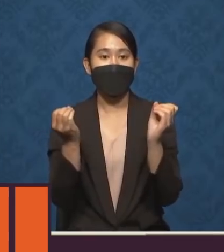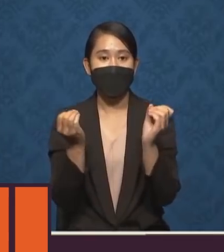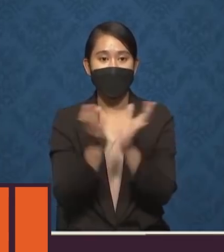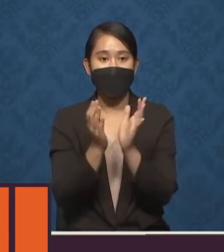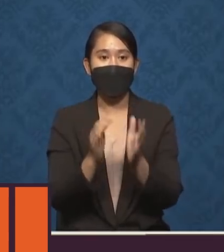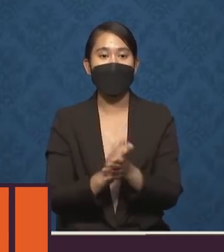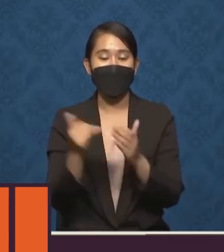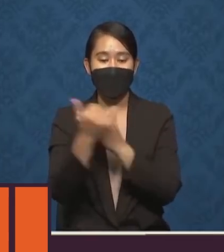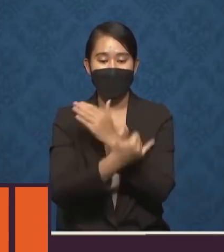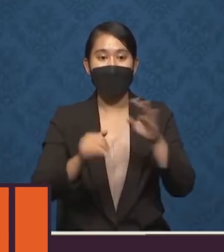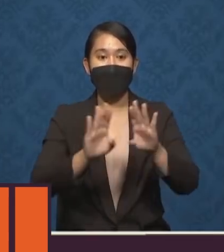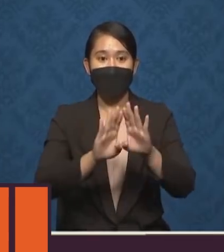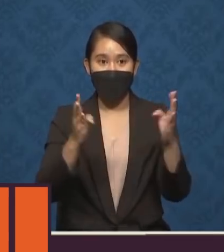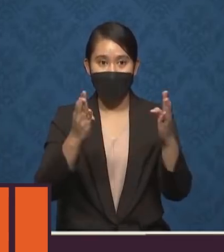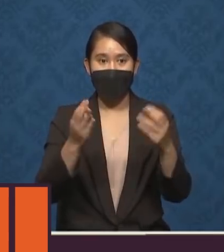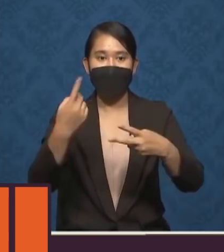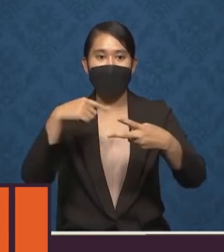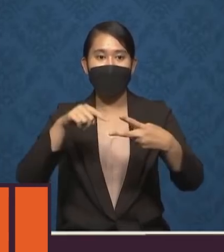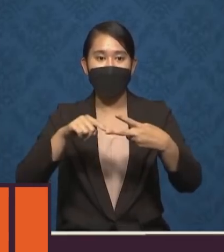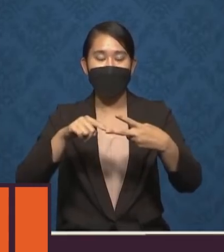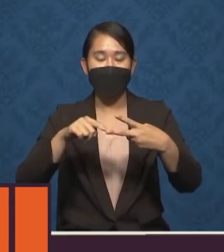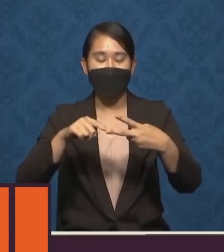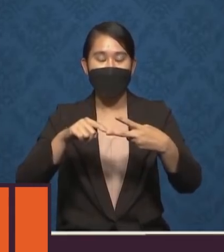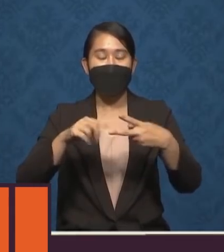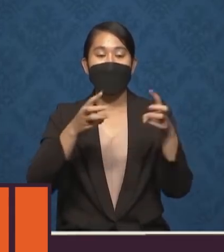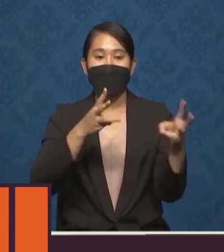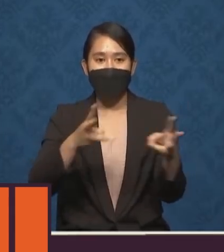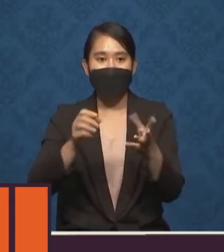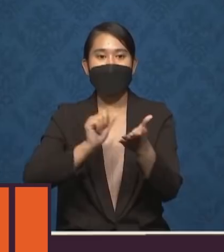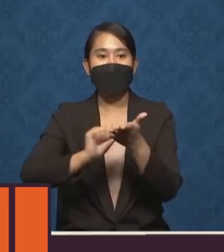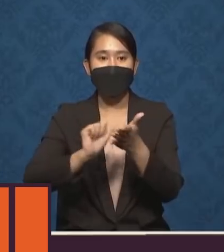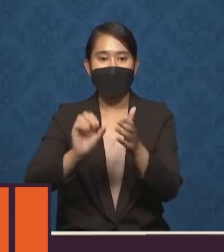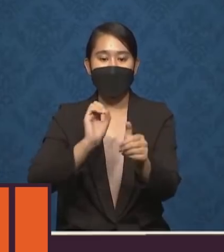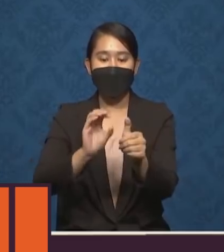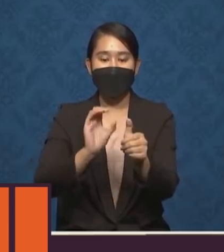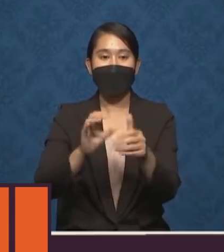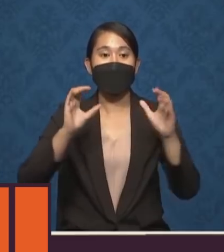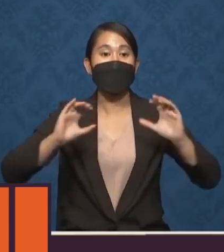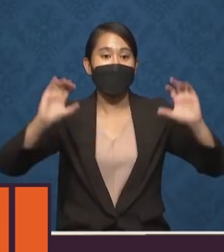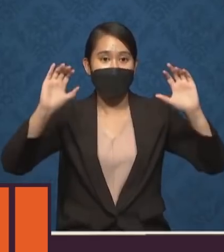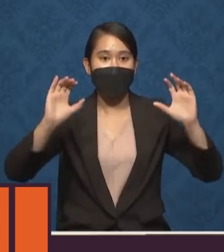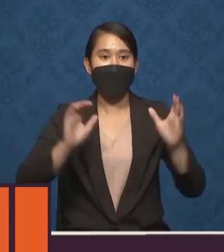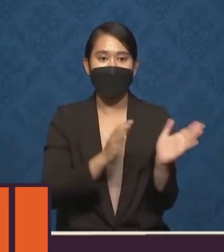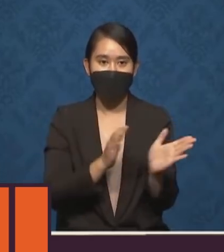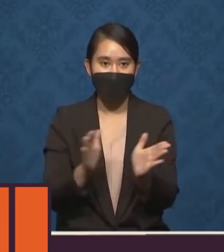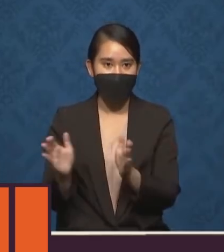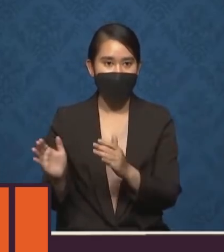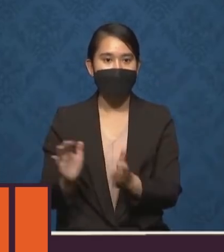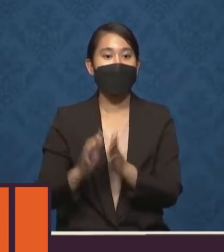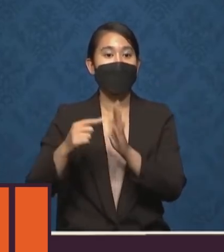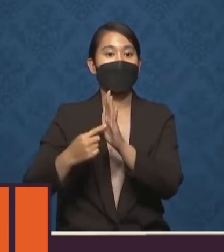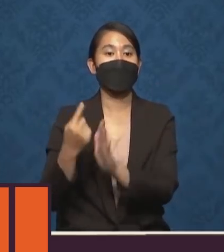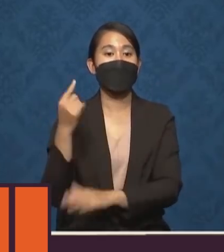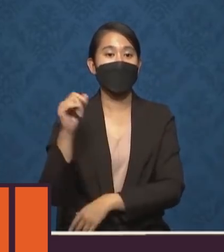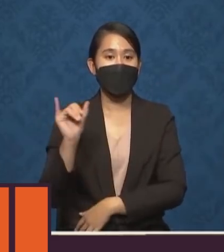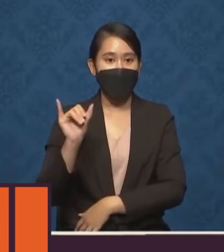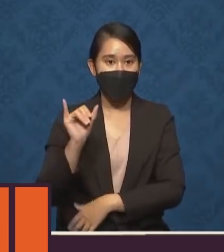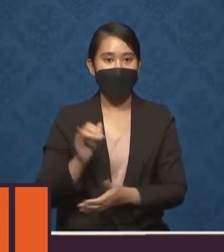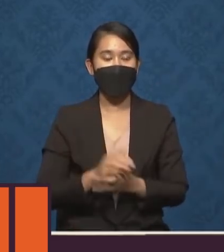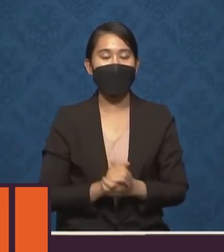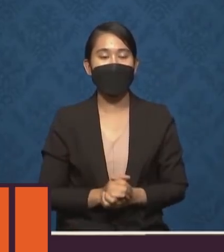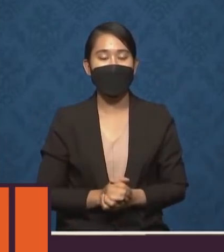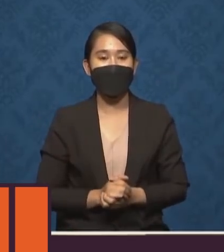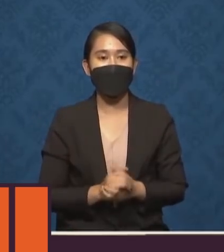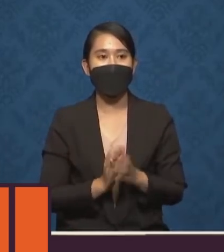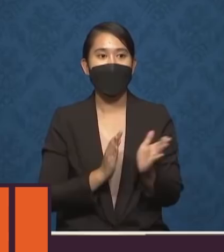ขึ้นและแนวทางในการแก้ไขเพื่อนำเสนอต่อรัฐบาลต่อไปแต่ก่อนที่ผมจะเข้าสู่ 2ประเด็นหลักนี้ก็ถ้ามาทัน